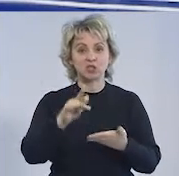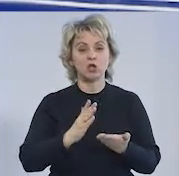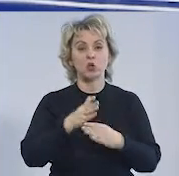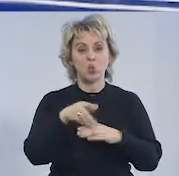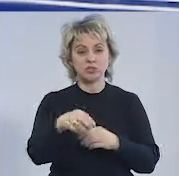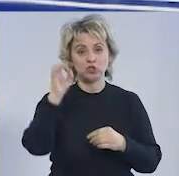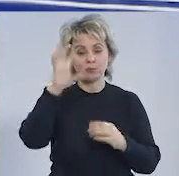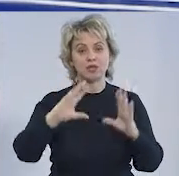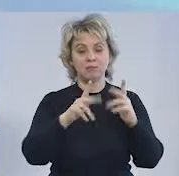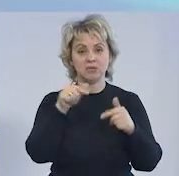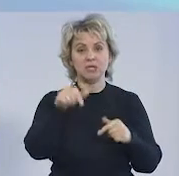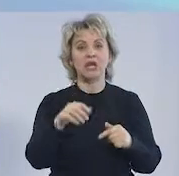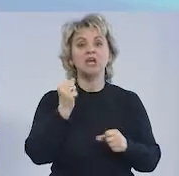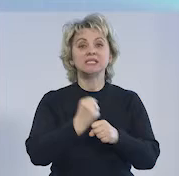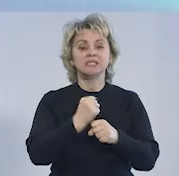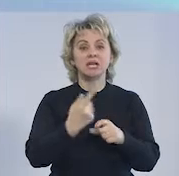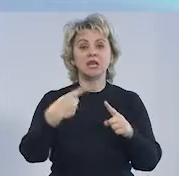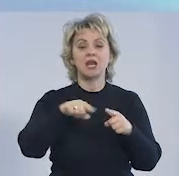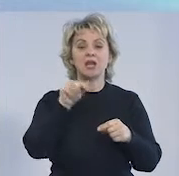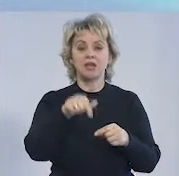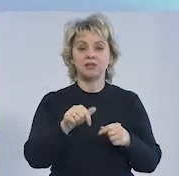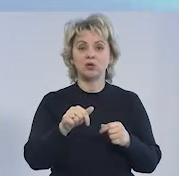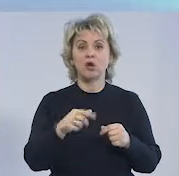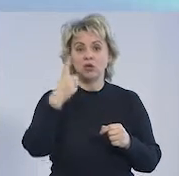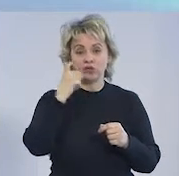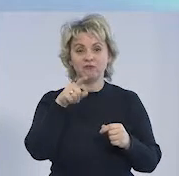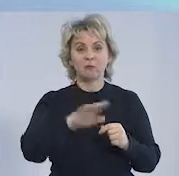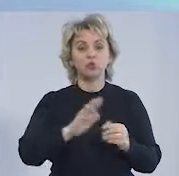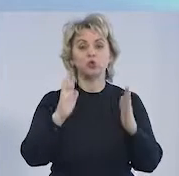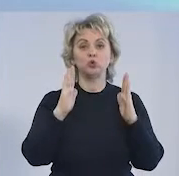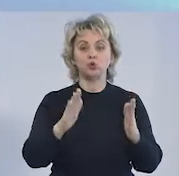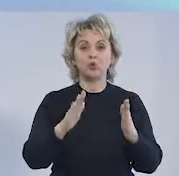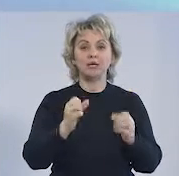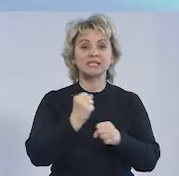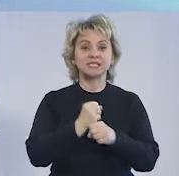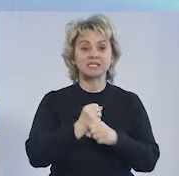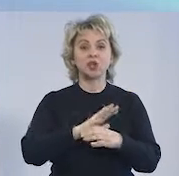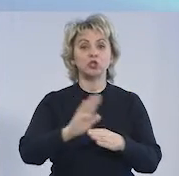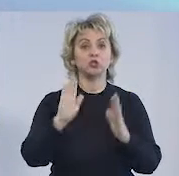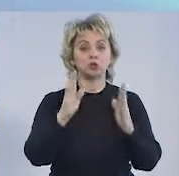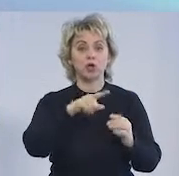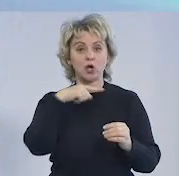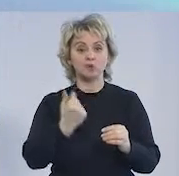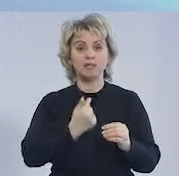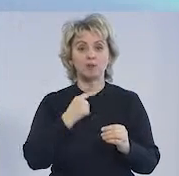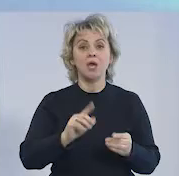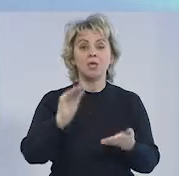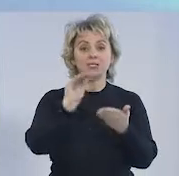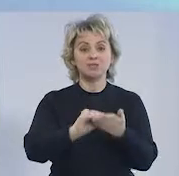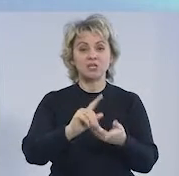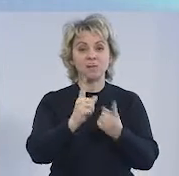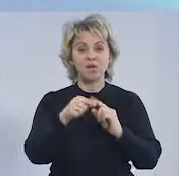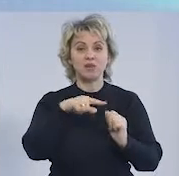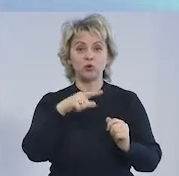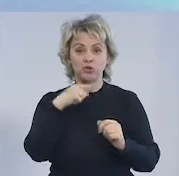гости чемпионата мира. И сделали эту информацию не только, создали не только на русском языке, и разместили переводы.